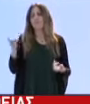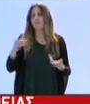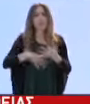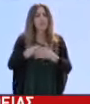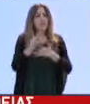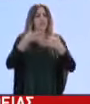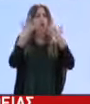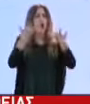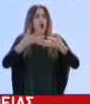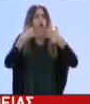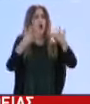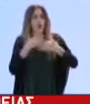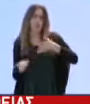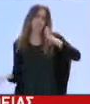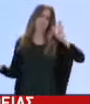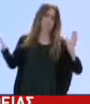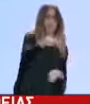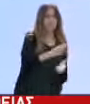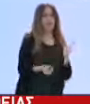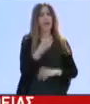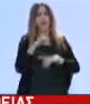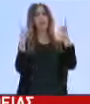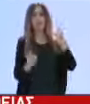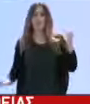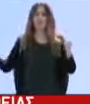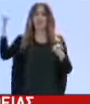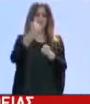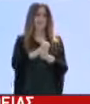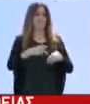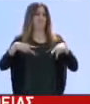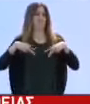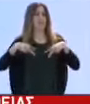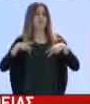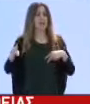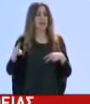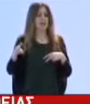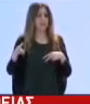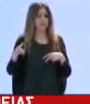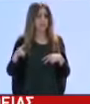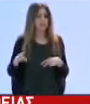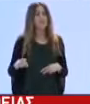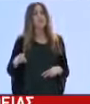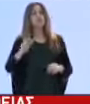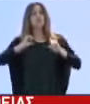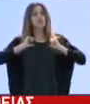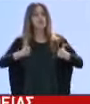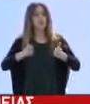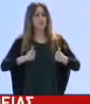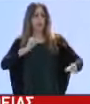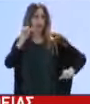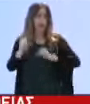Νέα Δημοκρατία στην κυβέρνηση ενώνοντας τους Έλληνες, που προώθησε τολμηρές αλλαγές και